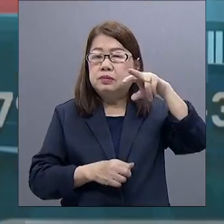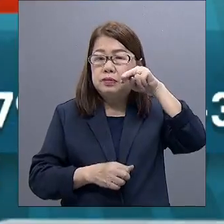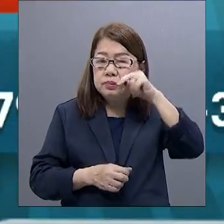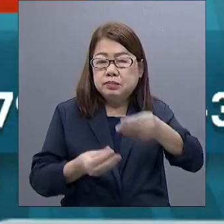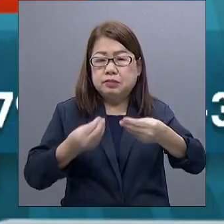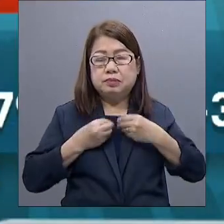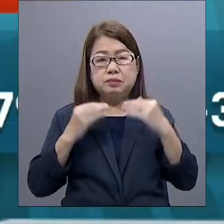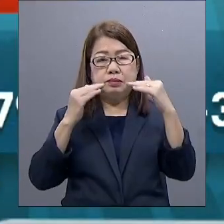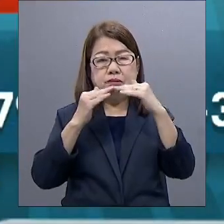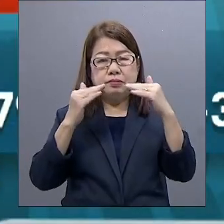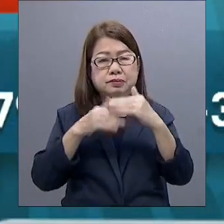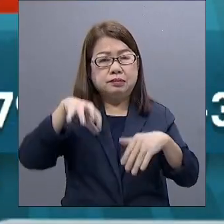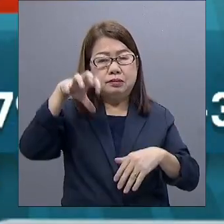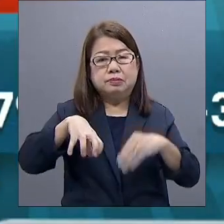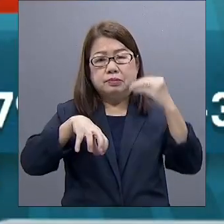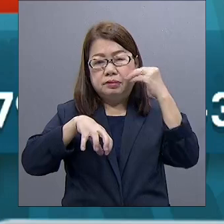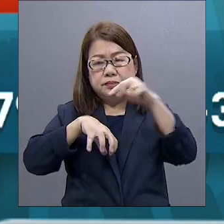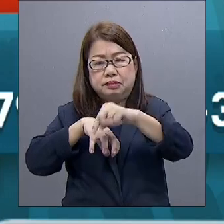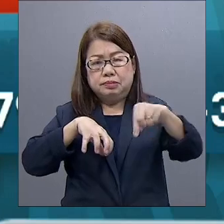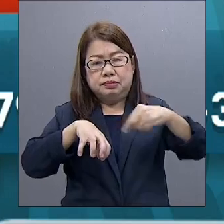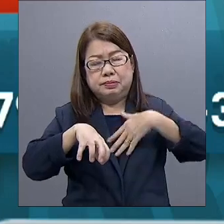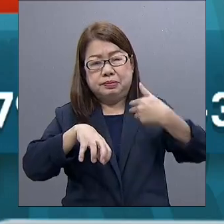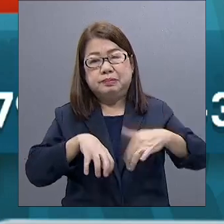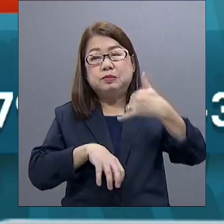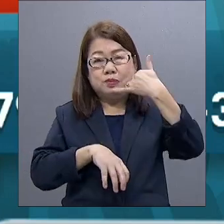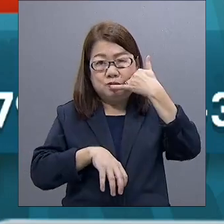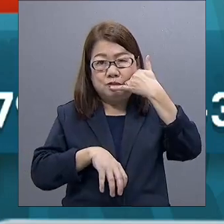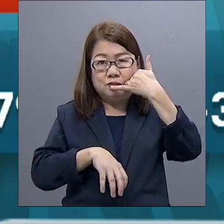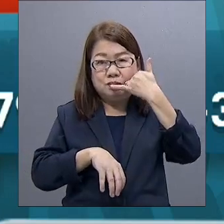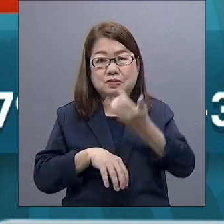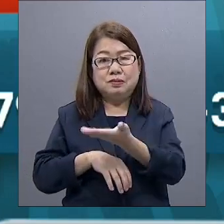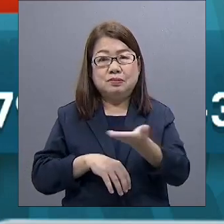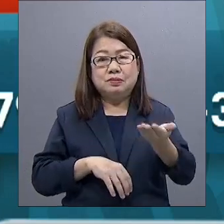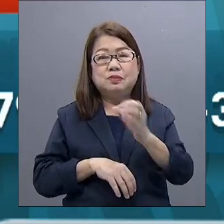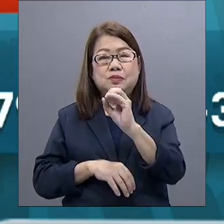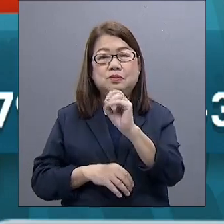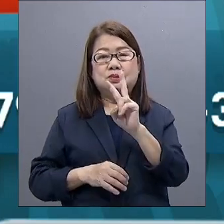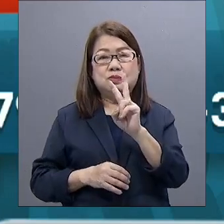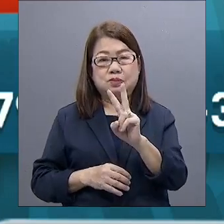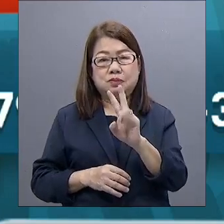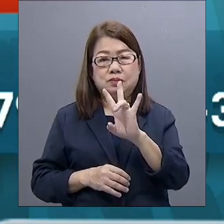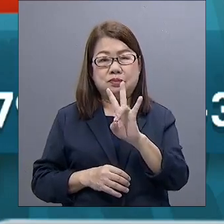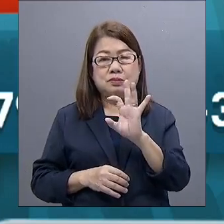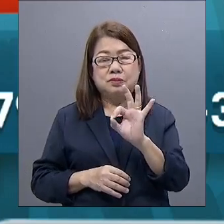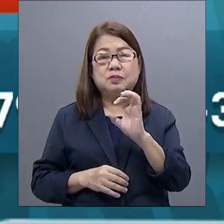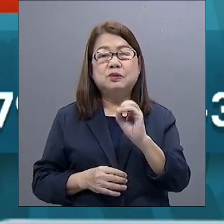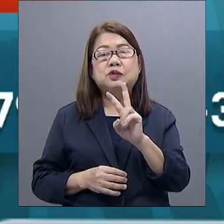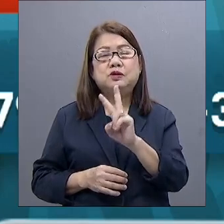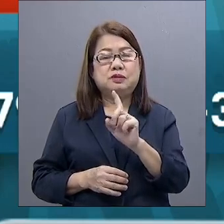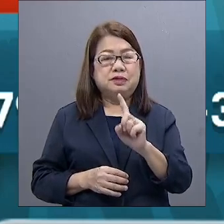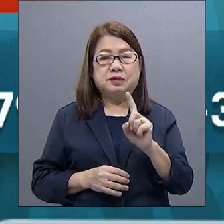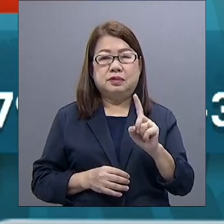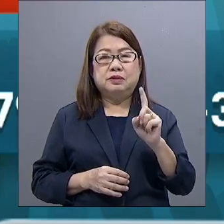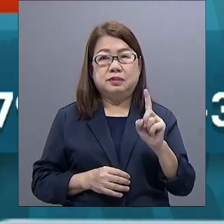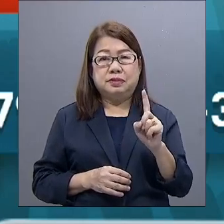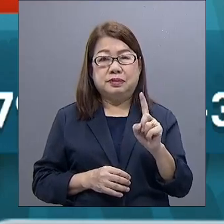เป็ธรร ส่งแดลมไมพประสงค์เรีนเชิญเลยนะคะ หมายเลขโรศัที่เราติดต่อกันได้9702111